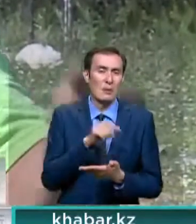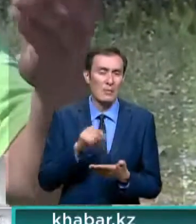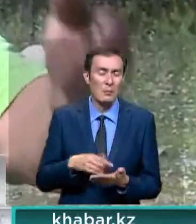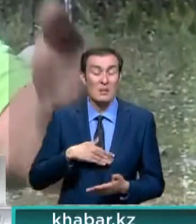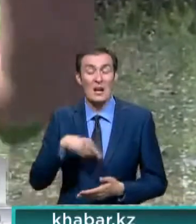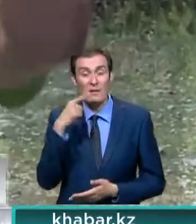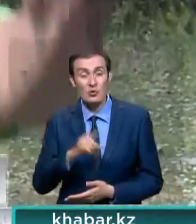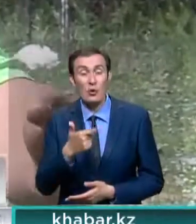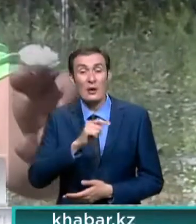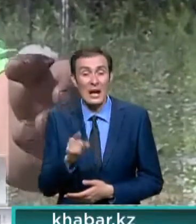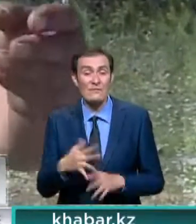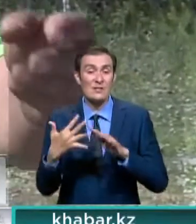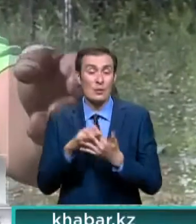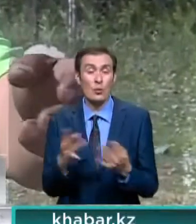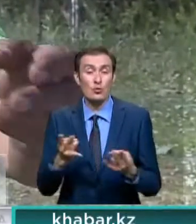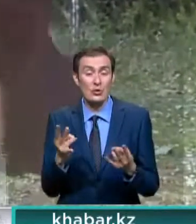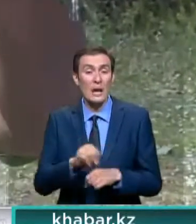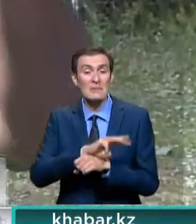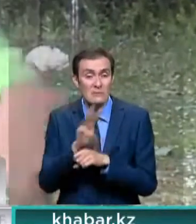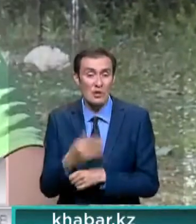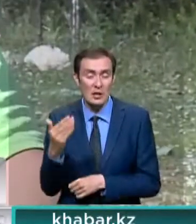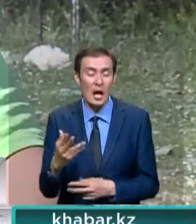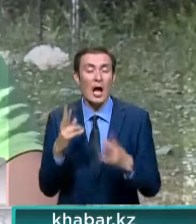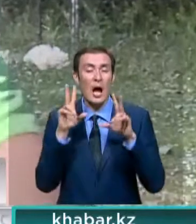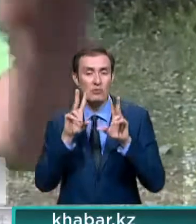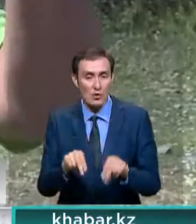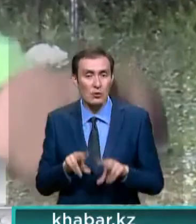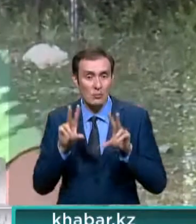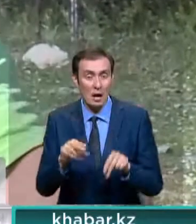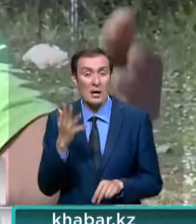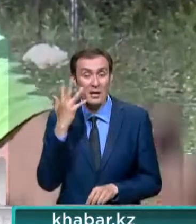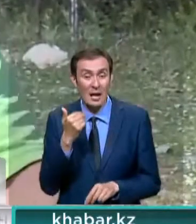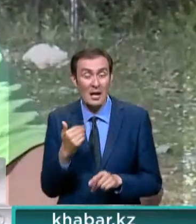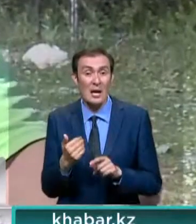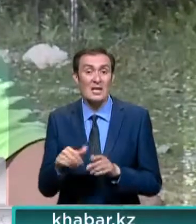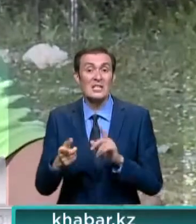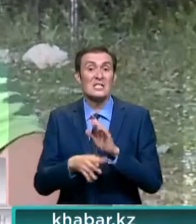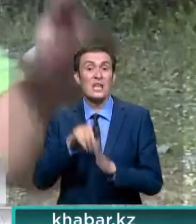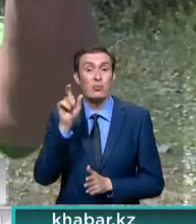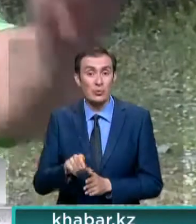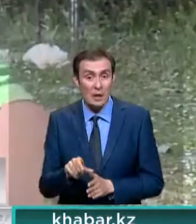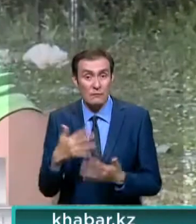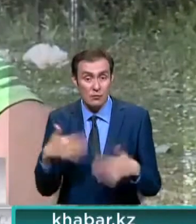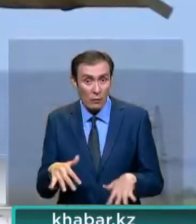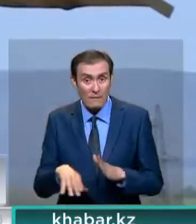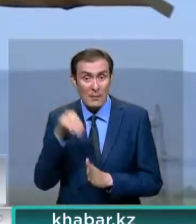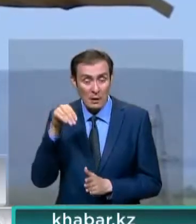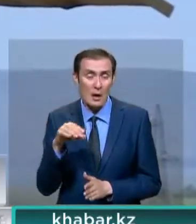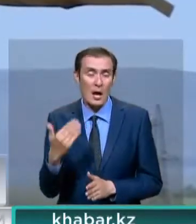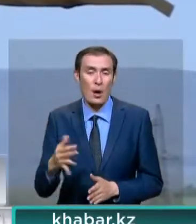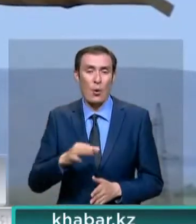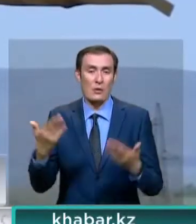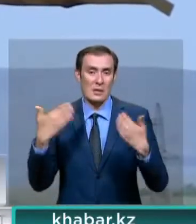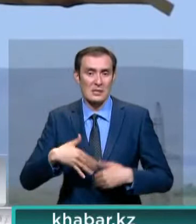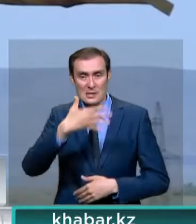Мы говорим, что газ в село нужно провести. Они нам обещают. А когда становятся депутатами, то просто забывают о нас.